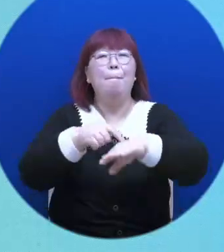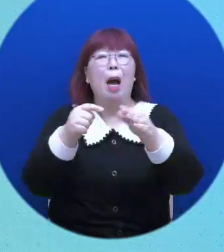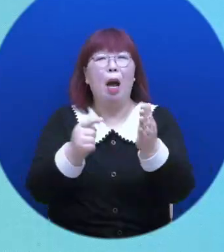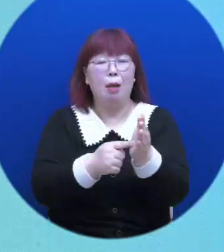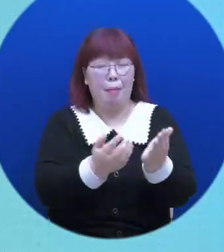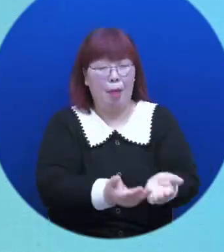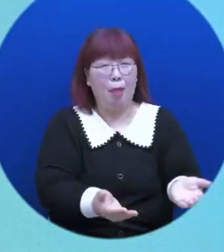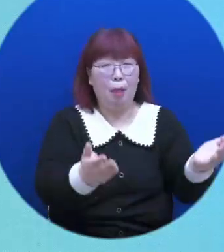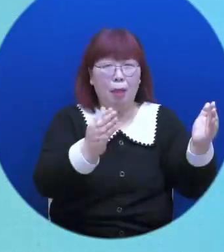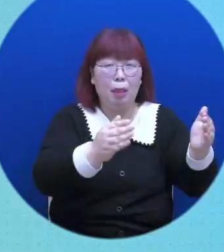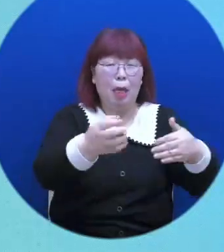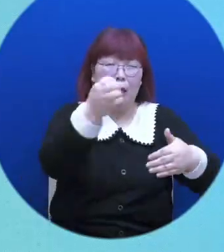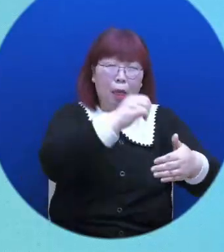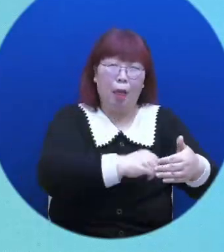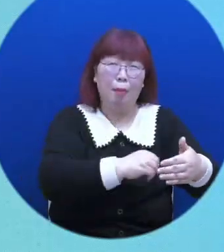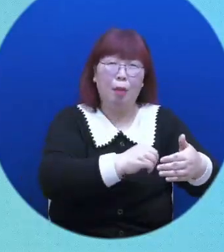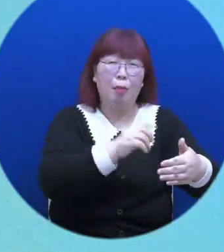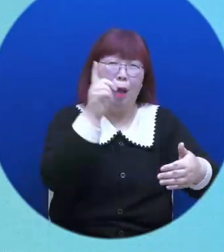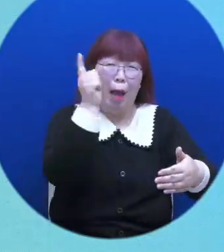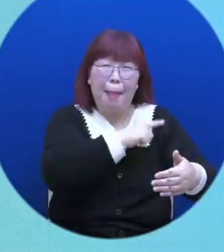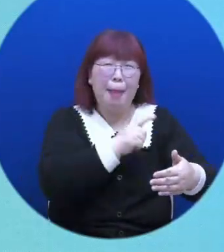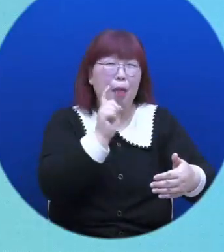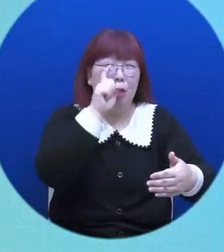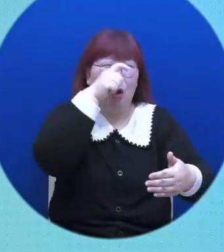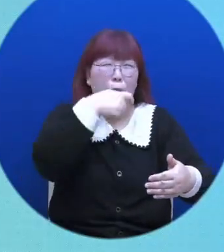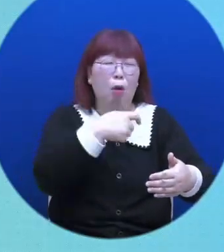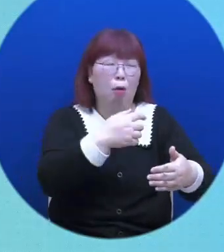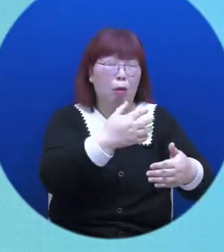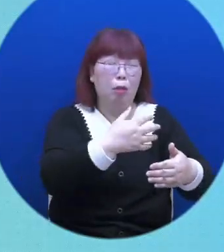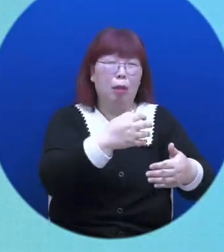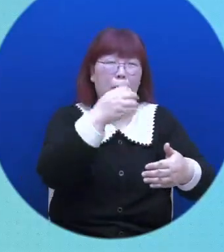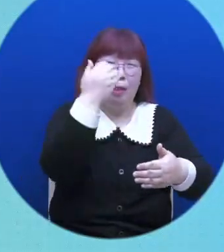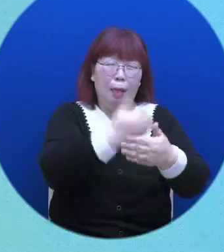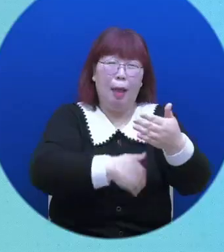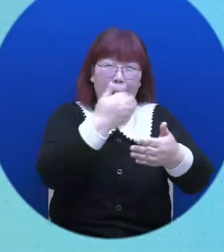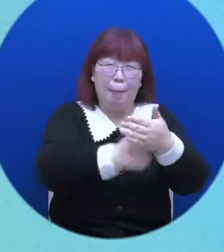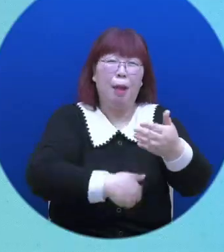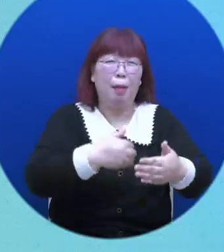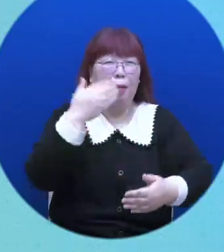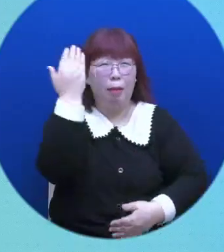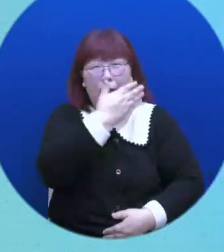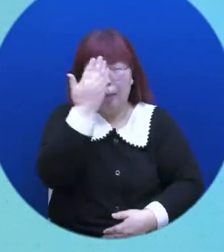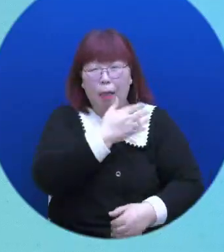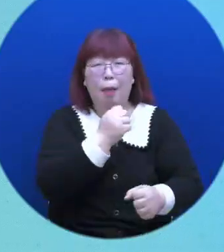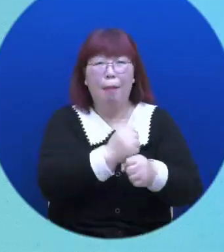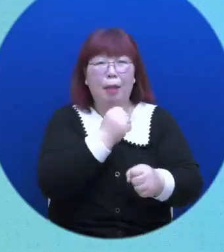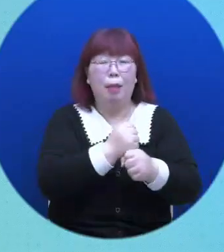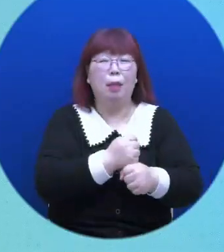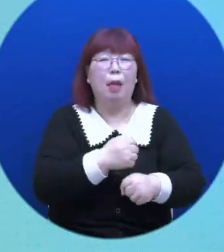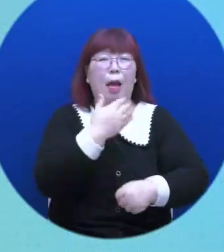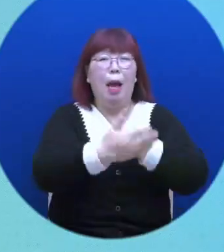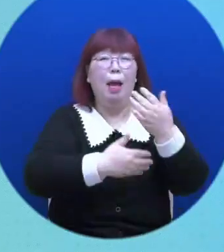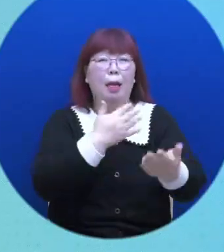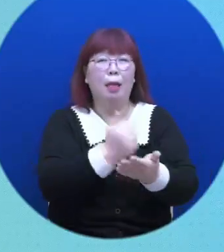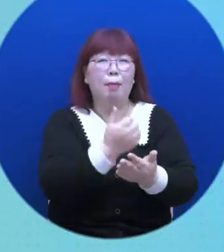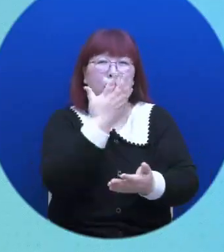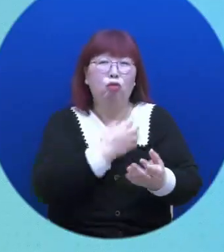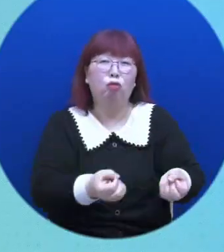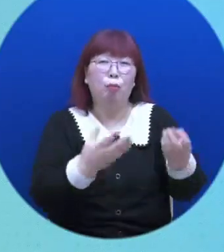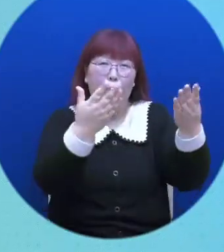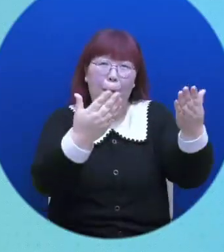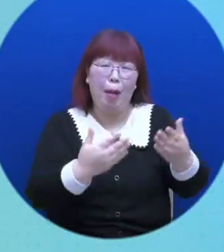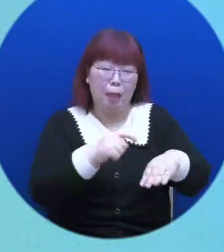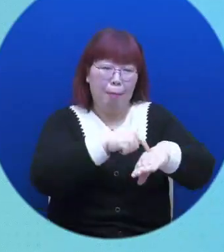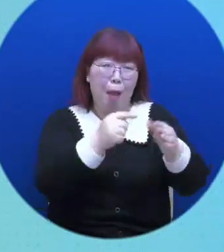그릇에 담겨서는 안 될 걸 쓸어내는 작업이었다. 마음의 그릇에 하나님의 축복을 받아야 하는데